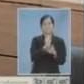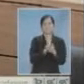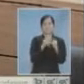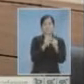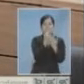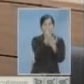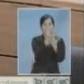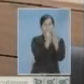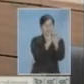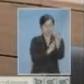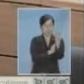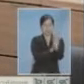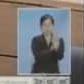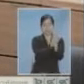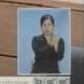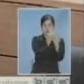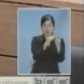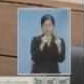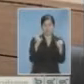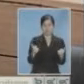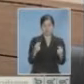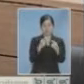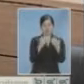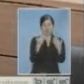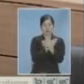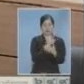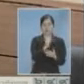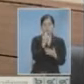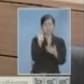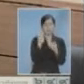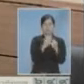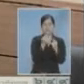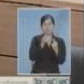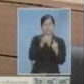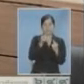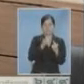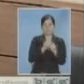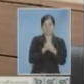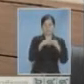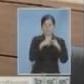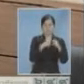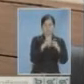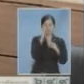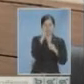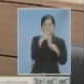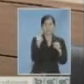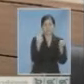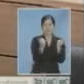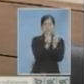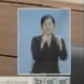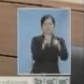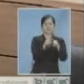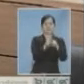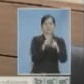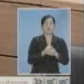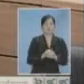นตอนนี้ก็กลับไปใหม่ครับก็กลับไปใช้เหมือนเดิมอีกเดี๋ยวปัญหาก็เกิดซ้ำซากอีกผมก็เล